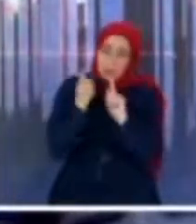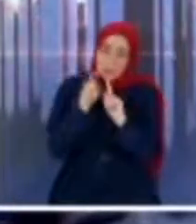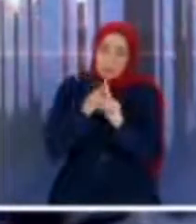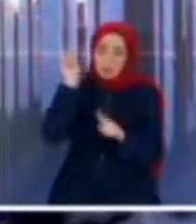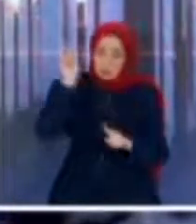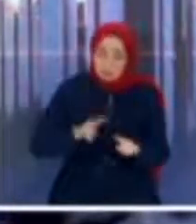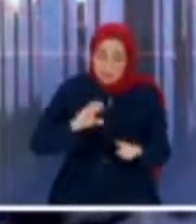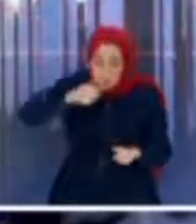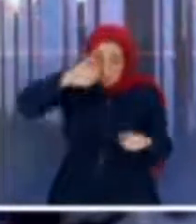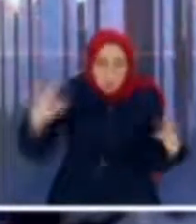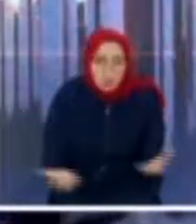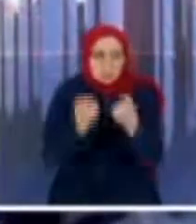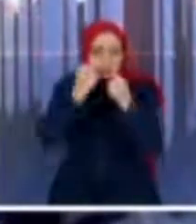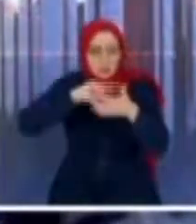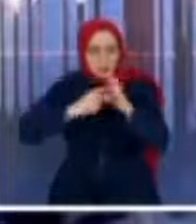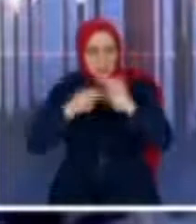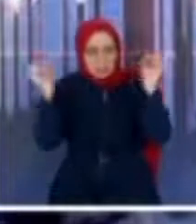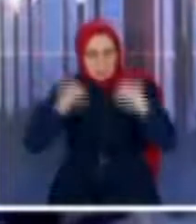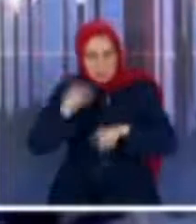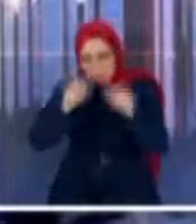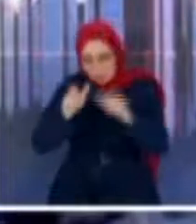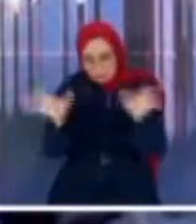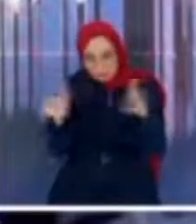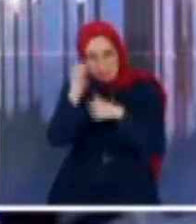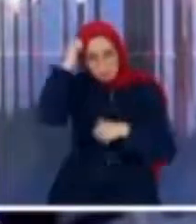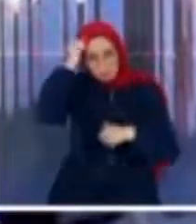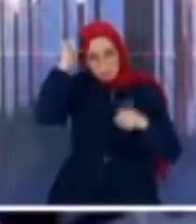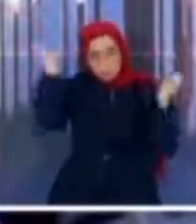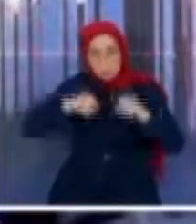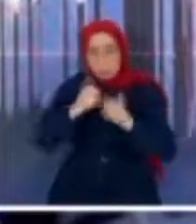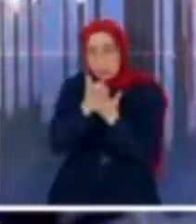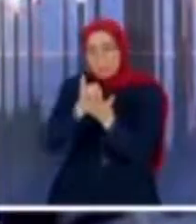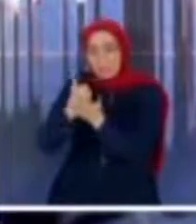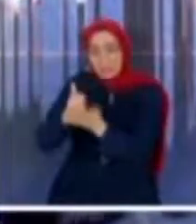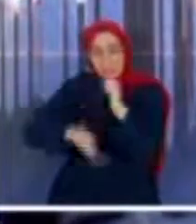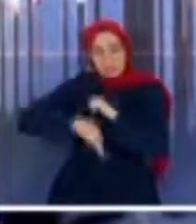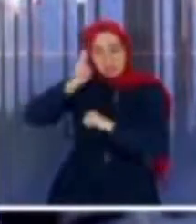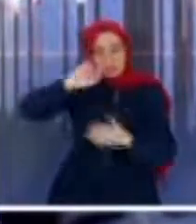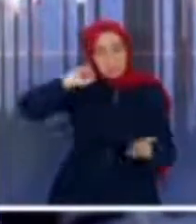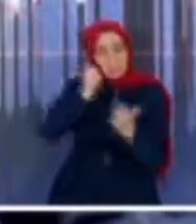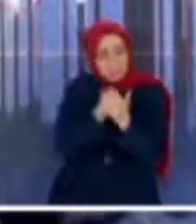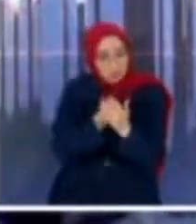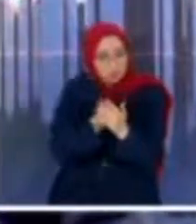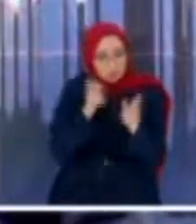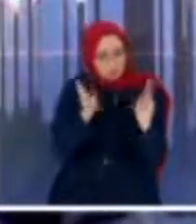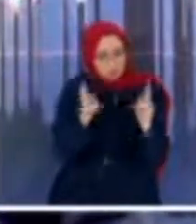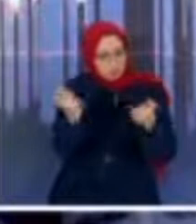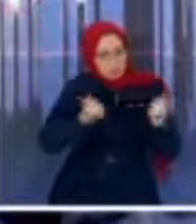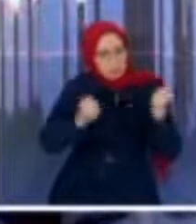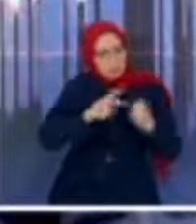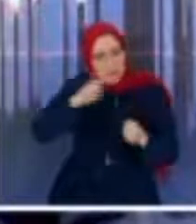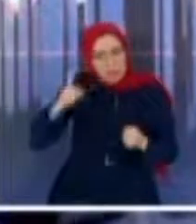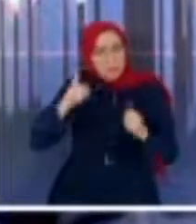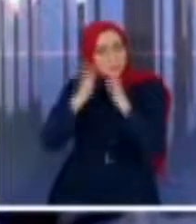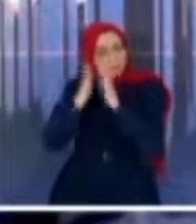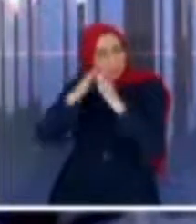هذيا، لازم العباد الكل تكون متكونه، لازم العباد الكل تتدخل في وقت الحوادث. الحوادث راهو مش كان حوادث طرقات كهو، راه حوادث منزليه، حوادث